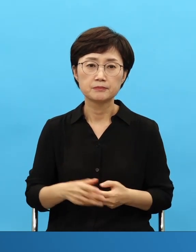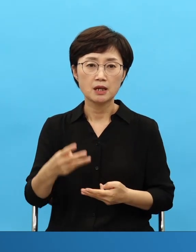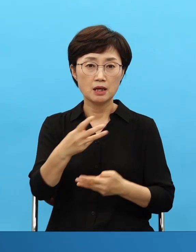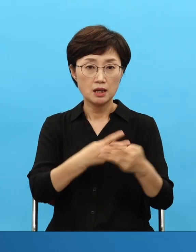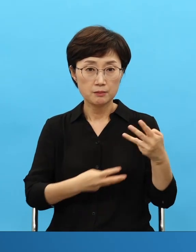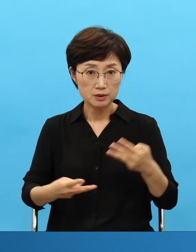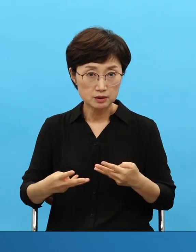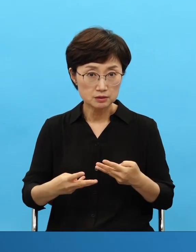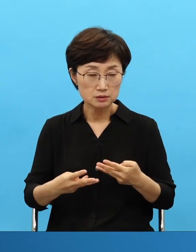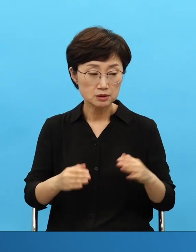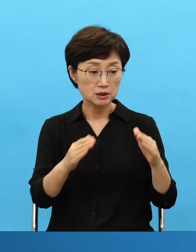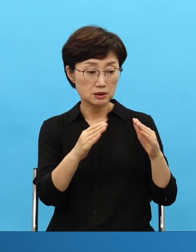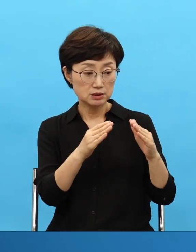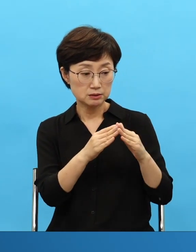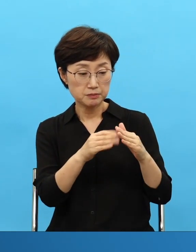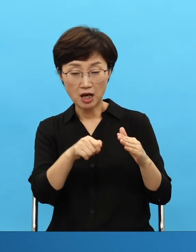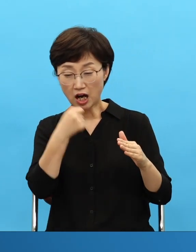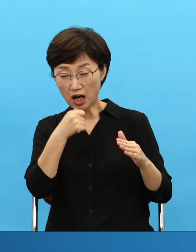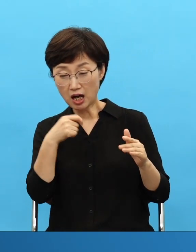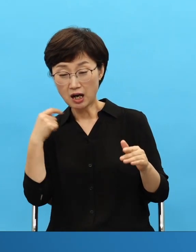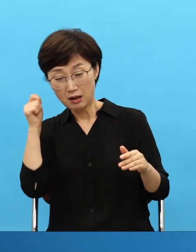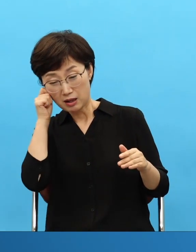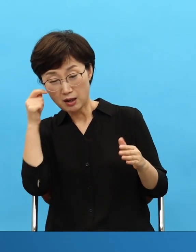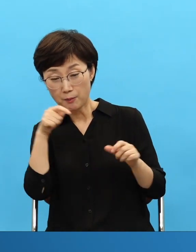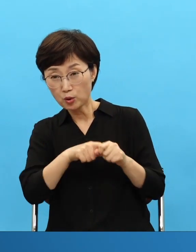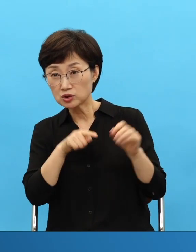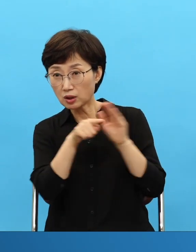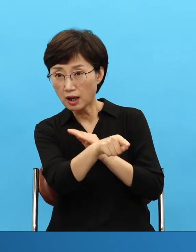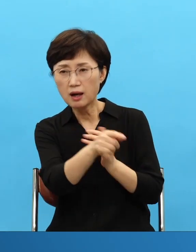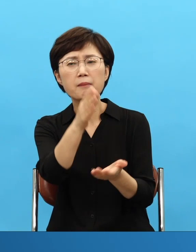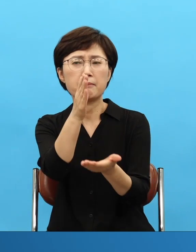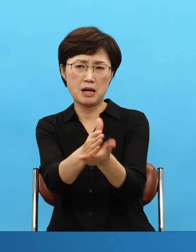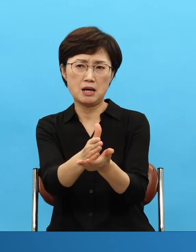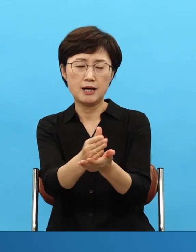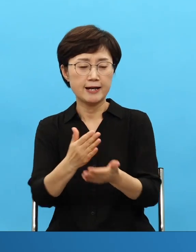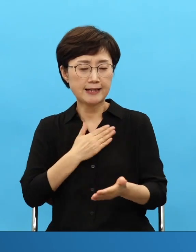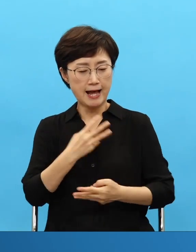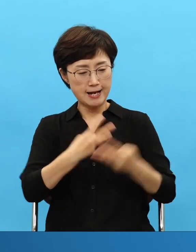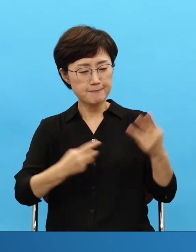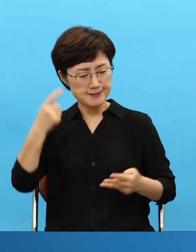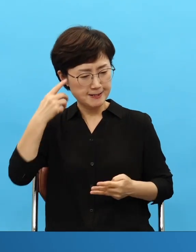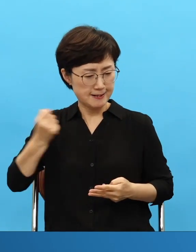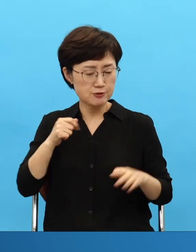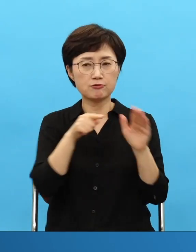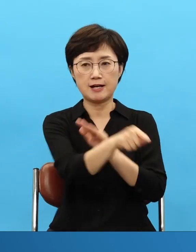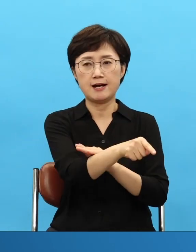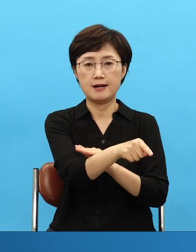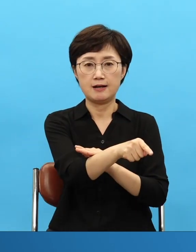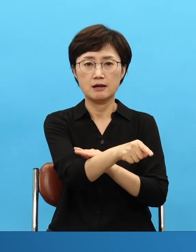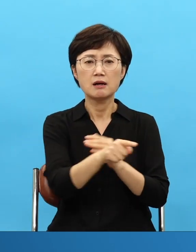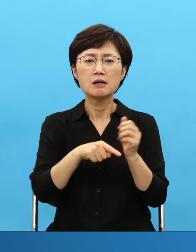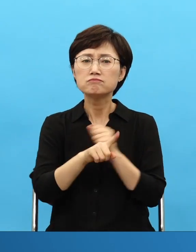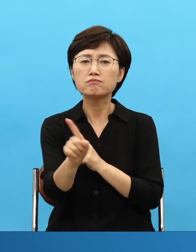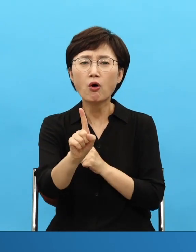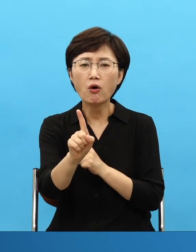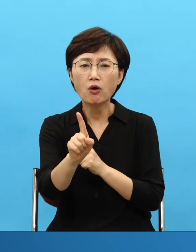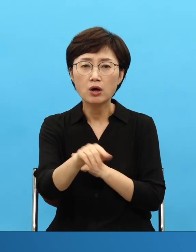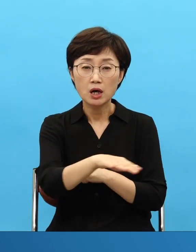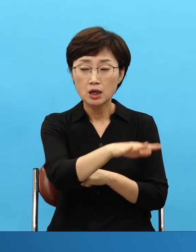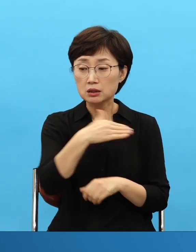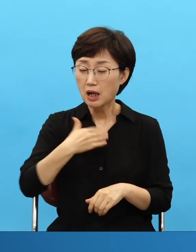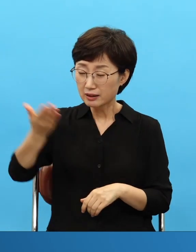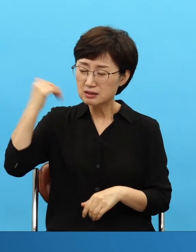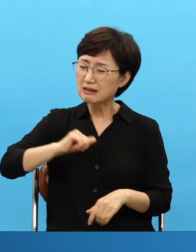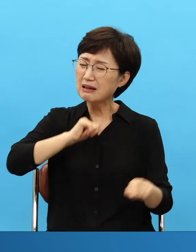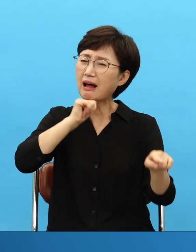랩런트는 집에 밥 먹으러 가지 말고 랩런트로 가세요. 그게 무슨 말이냐? 너무들 다 가난했어요.